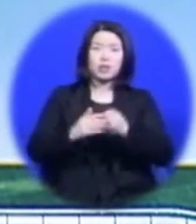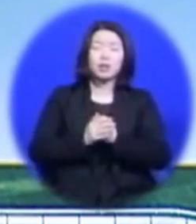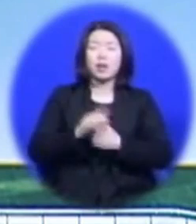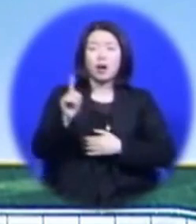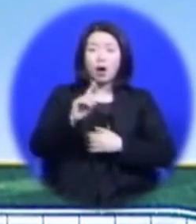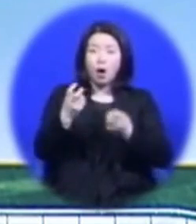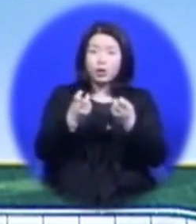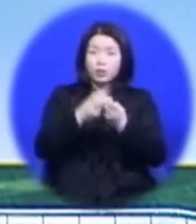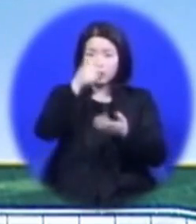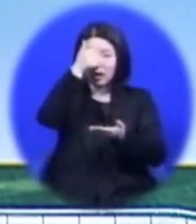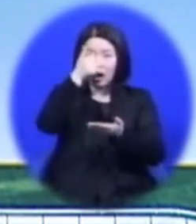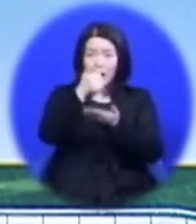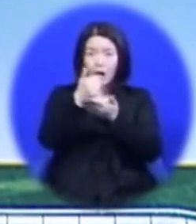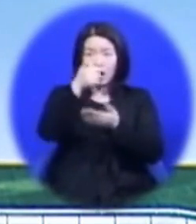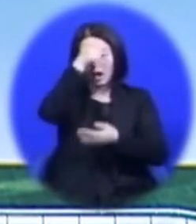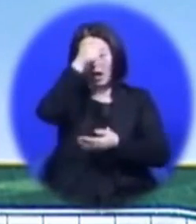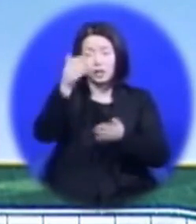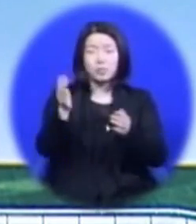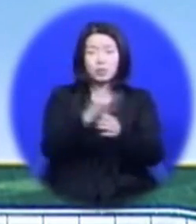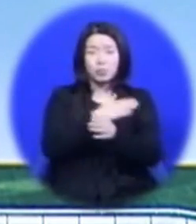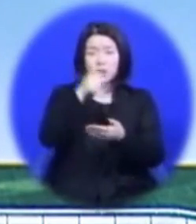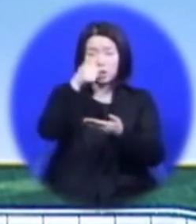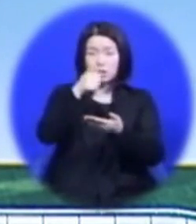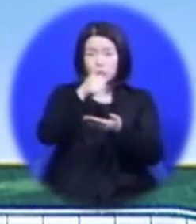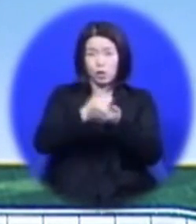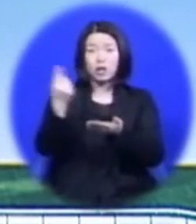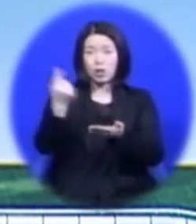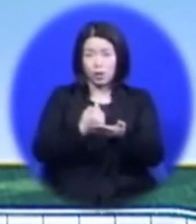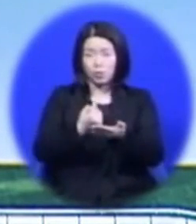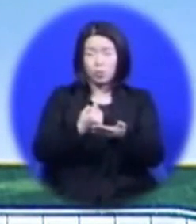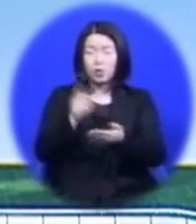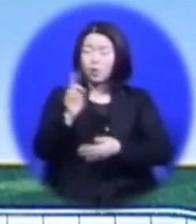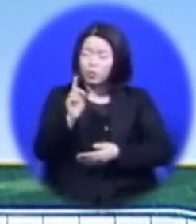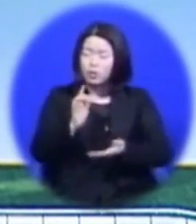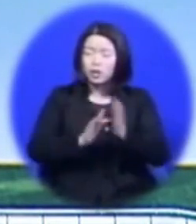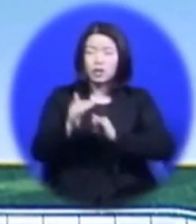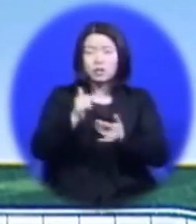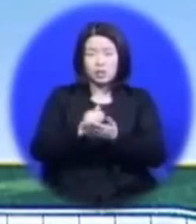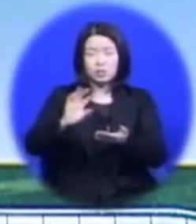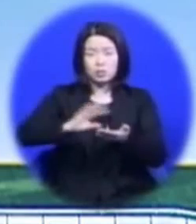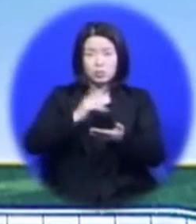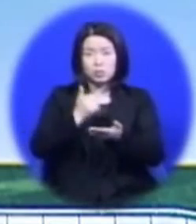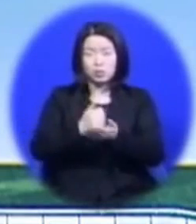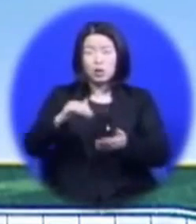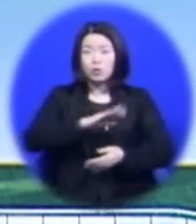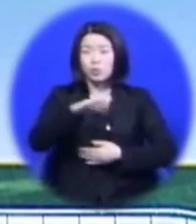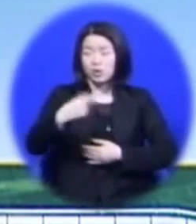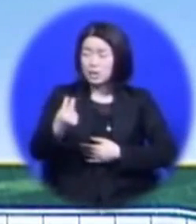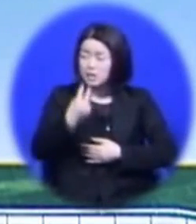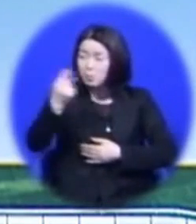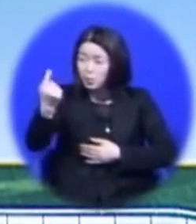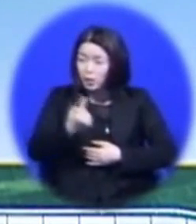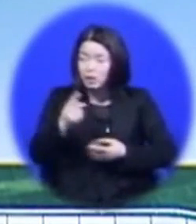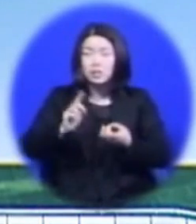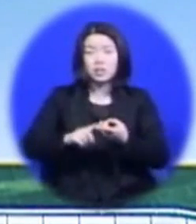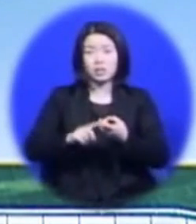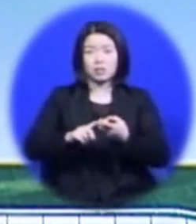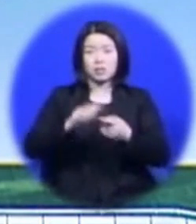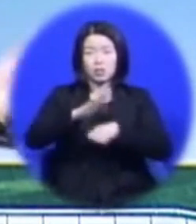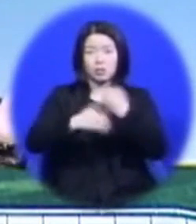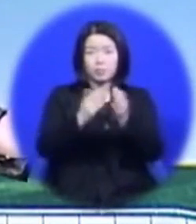어떻게 아담으로 인하여 우리에게 죄가 들어왔고 어떻게 예수 그리스도로 인하여 우리에게 생명이 들어왔는지에 대하여